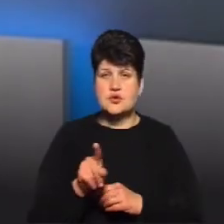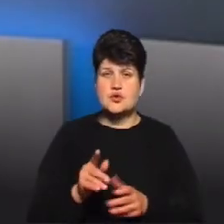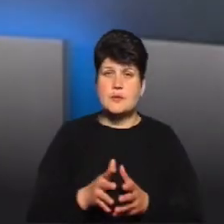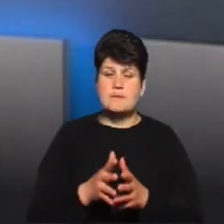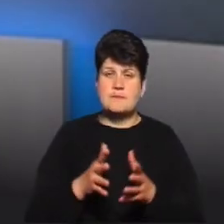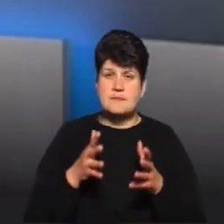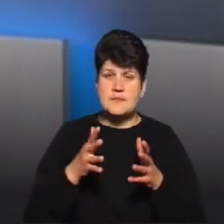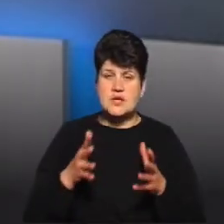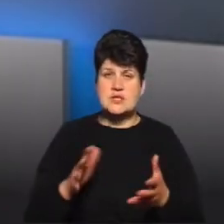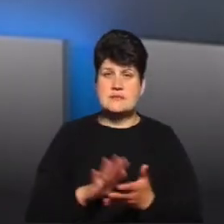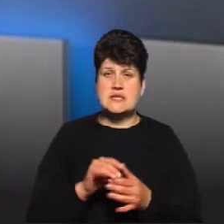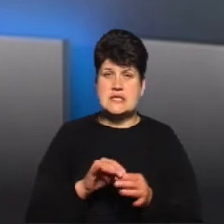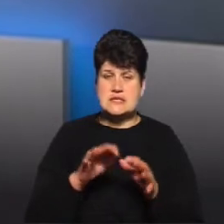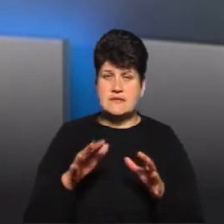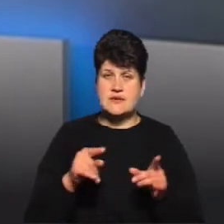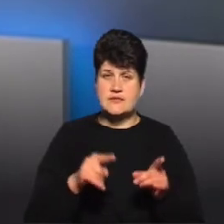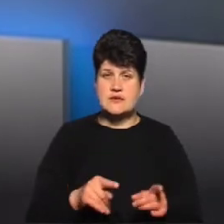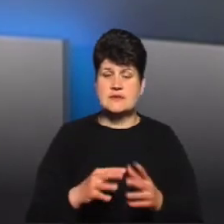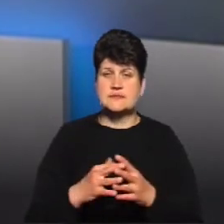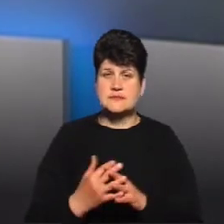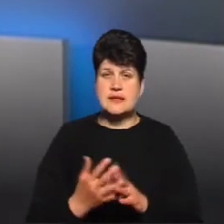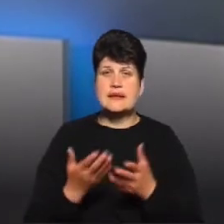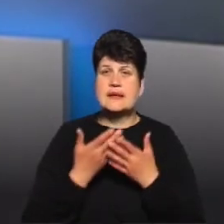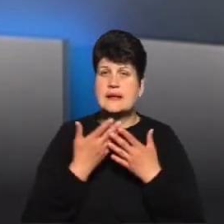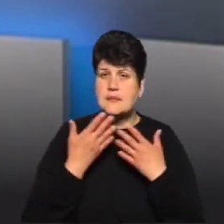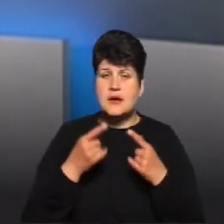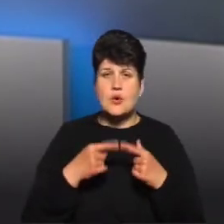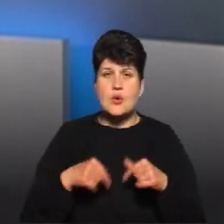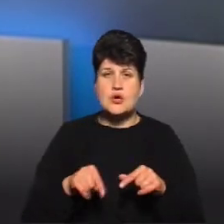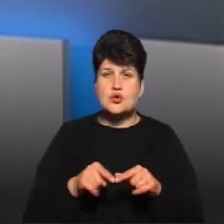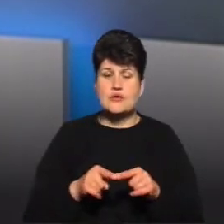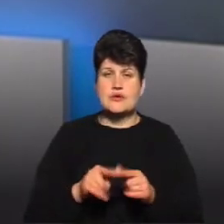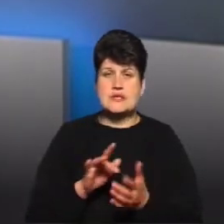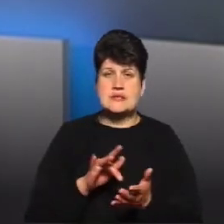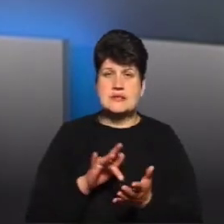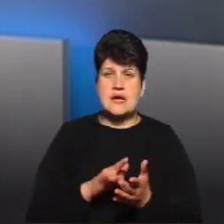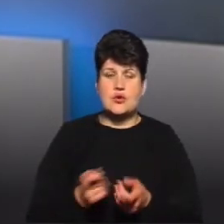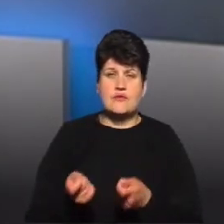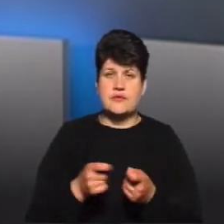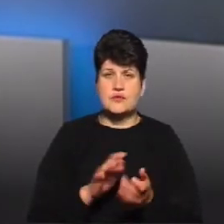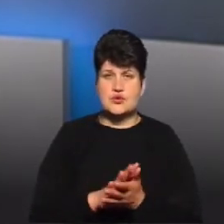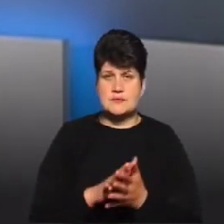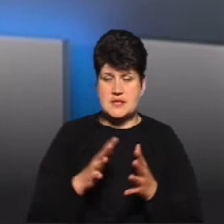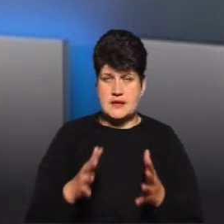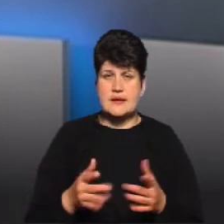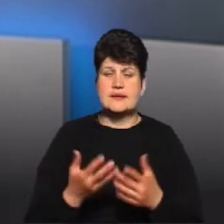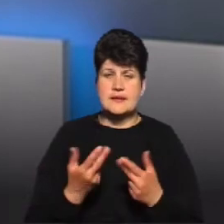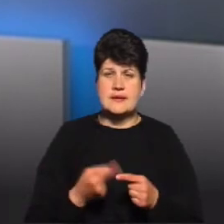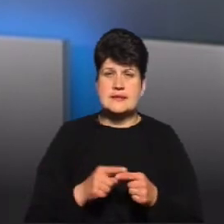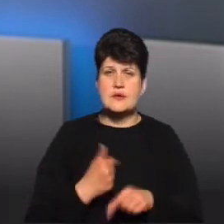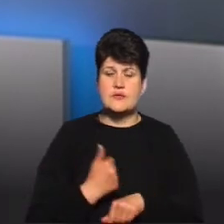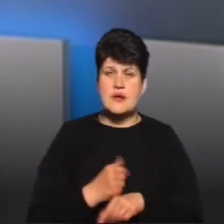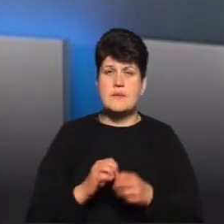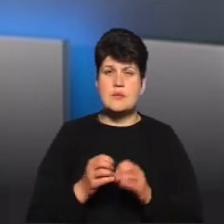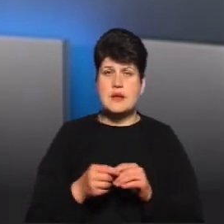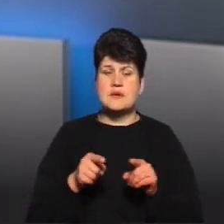сміттєзвалищ в тих населених пунктах, де немає організованого централізованого вивезу так, сміття? Так, звичайно, це основна проблема. Ті громади, які